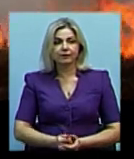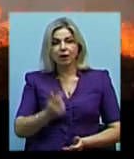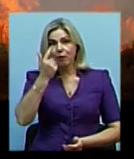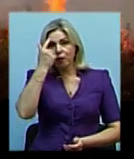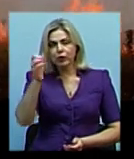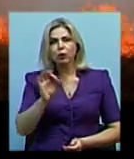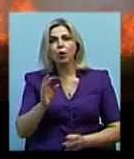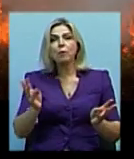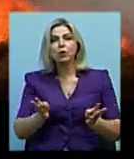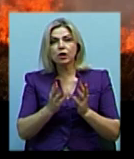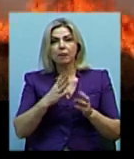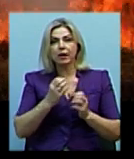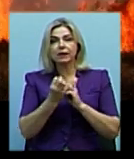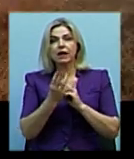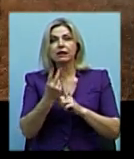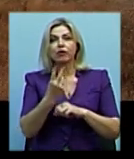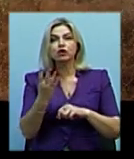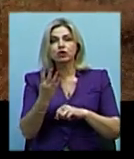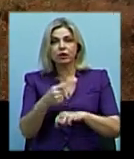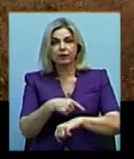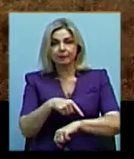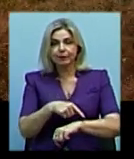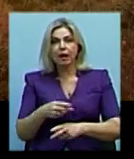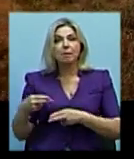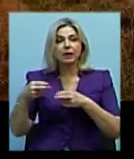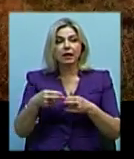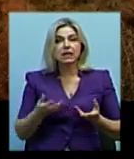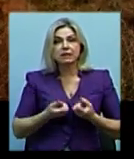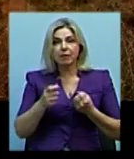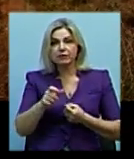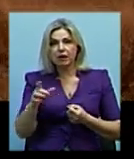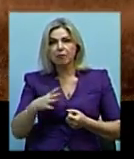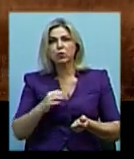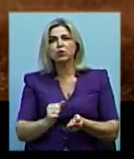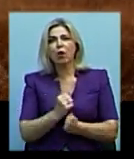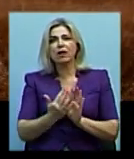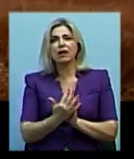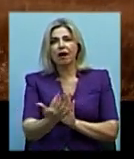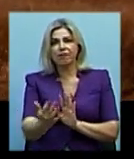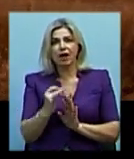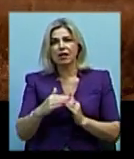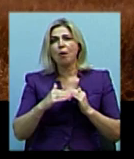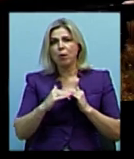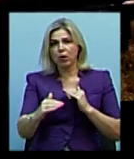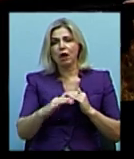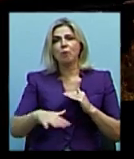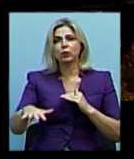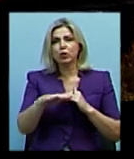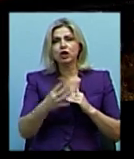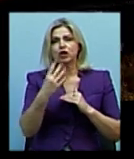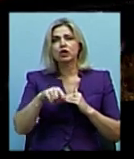Повідомлення про пожежу надійшло о 13:24. По приїзду рятувальника встановили, що горить суха трава та чагарники на відкритій території площею